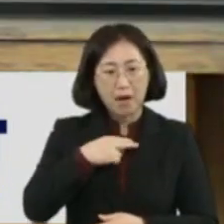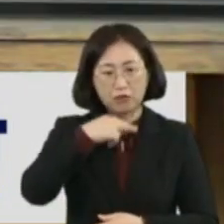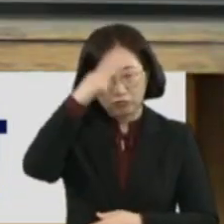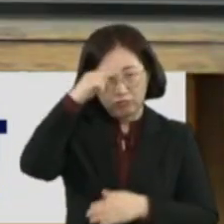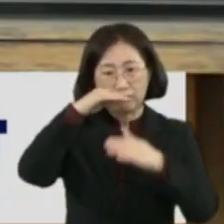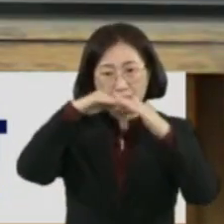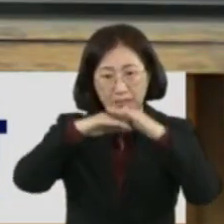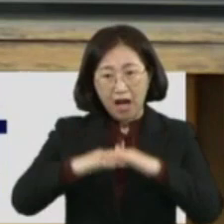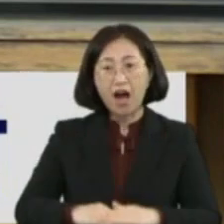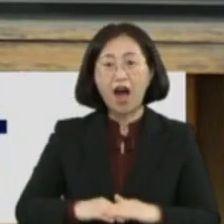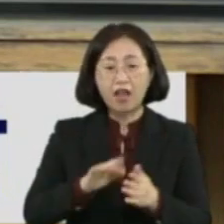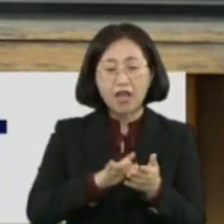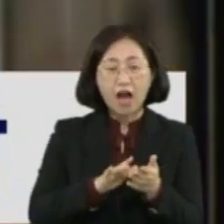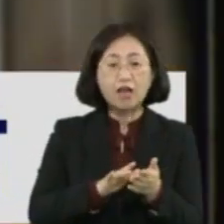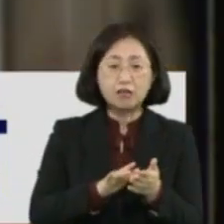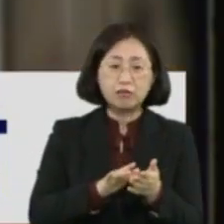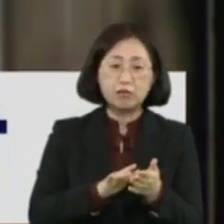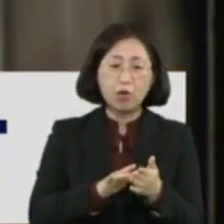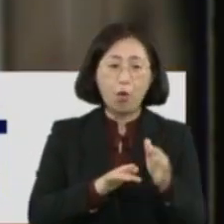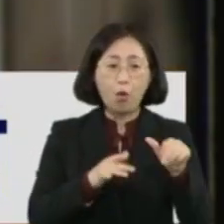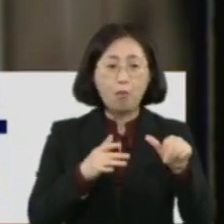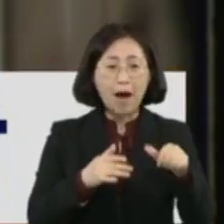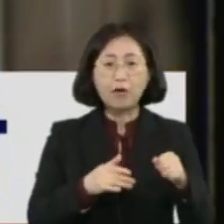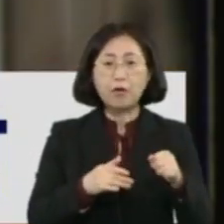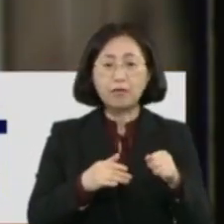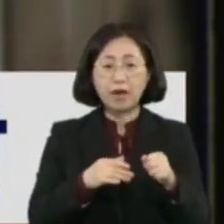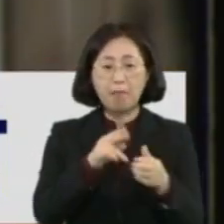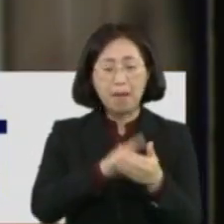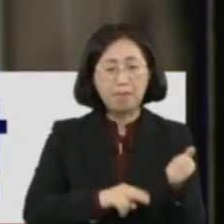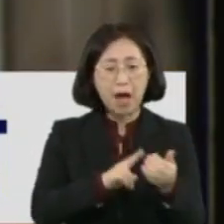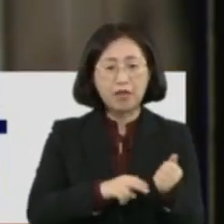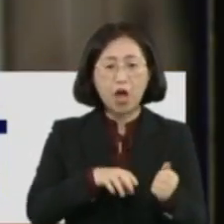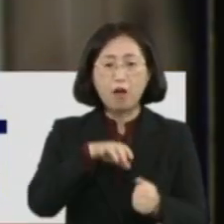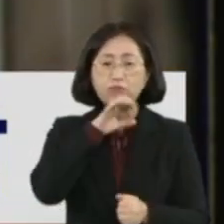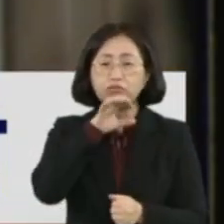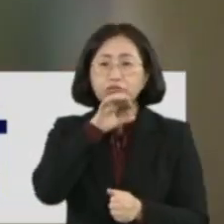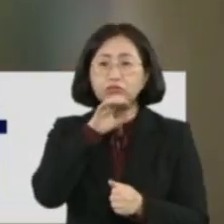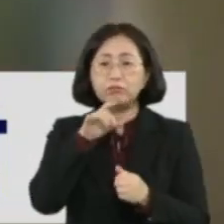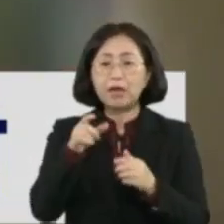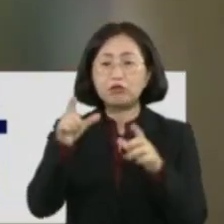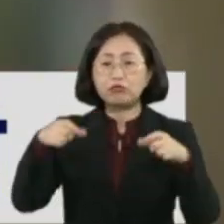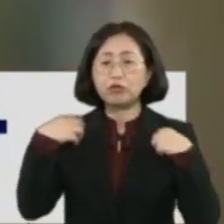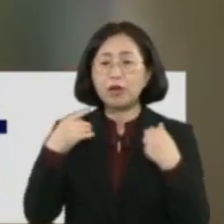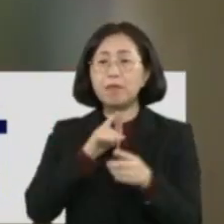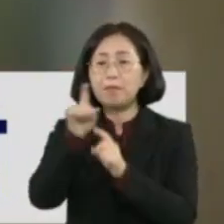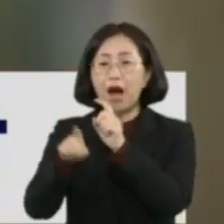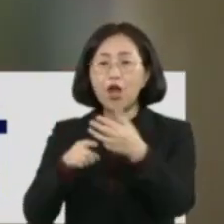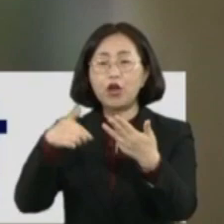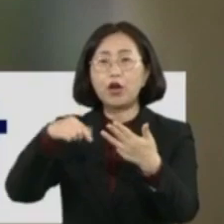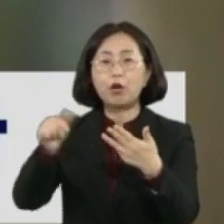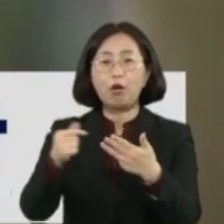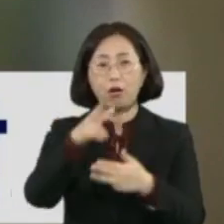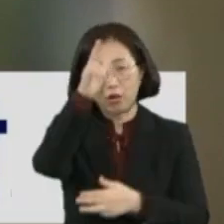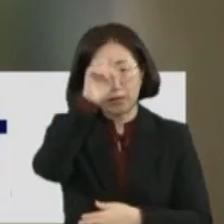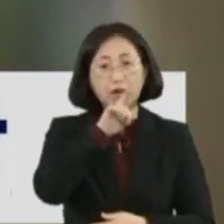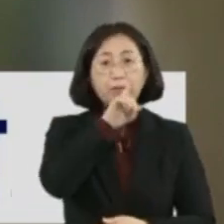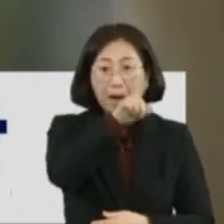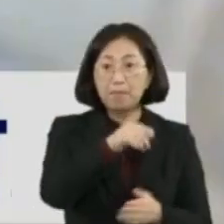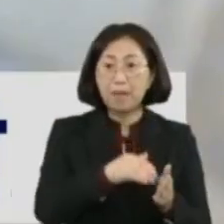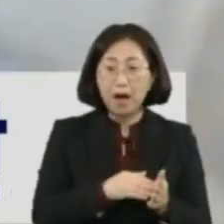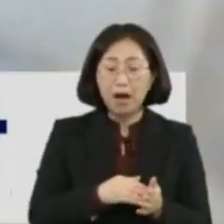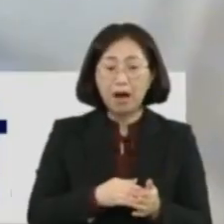등을 개당 5만 원에 판매한다는 관련 구청 민원이 8건 접수됐고 경찰에 고소장도